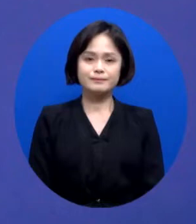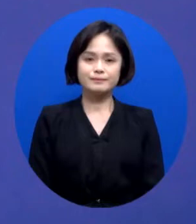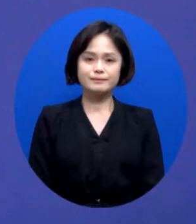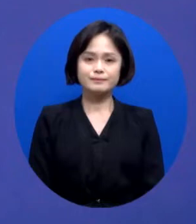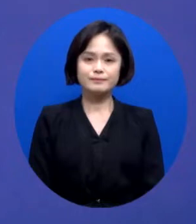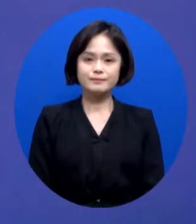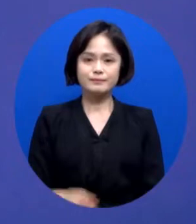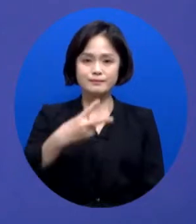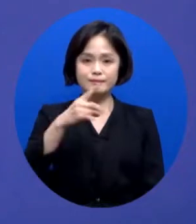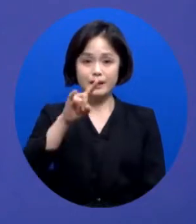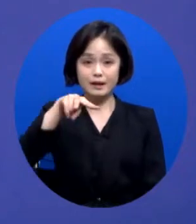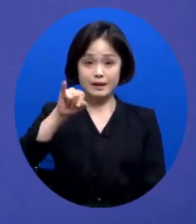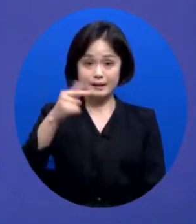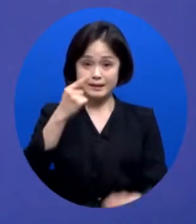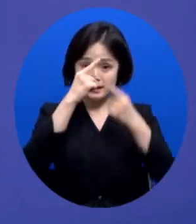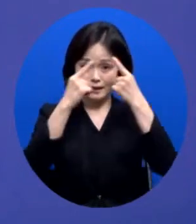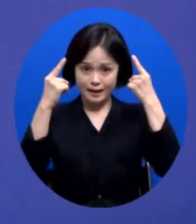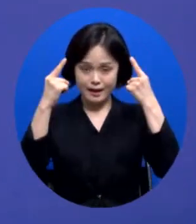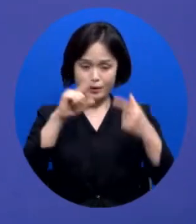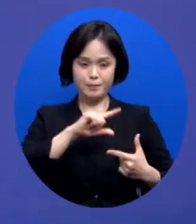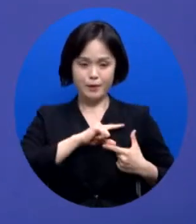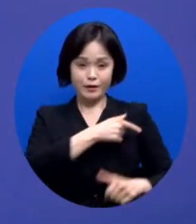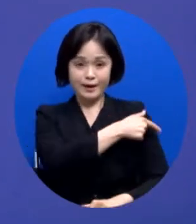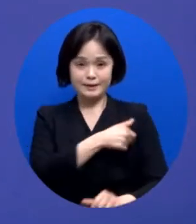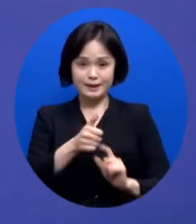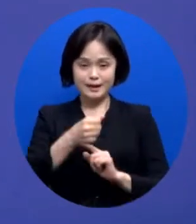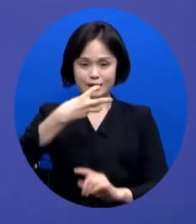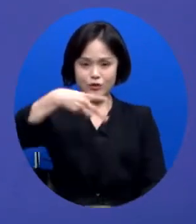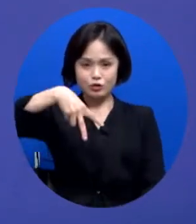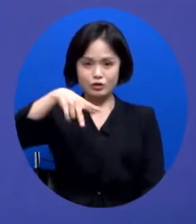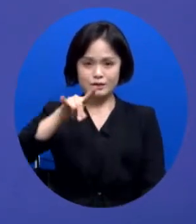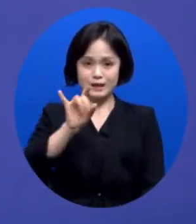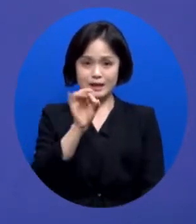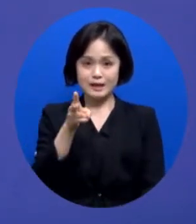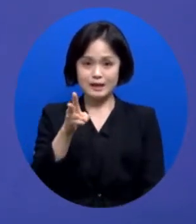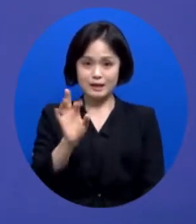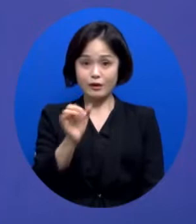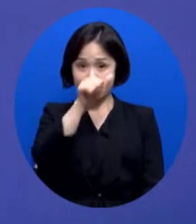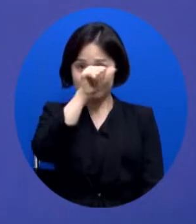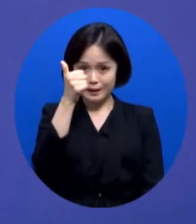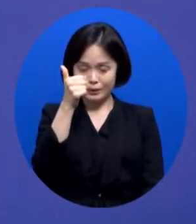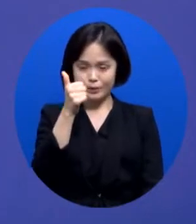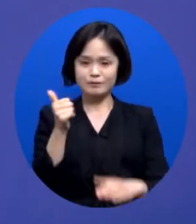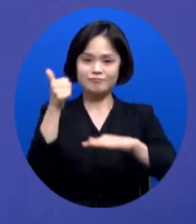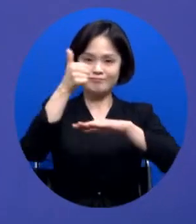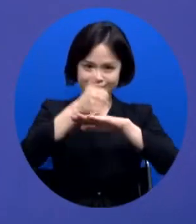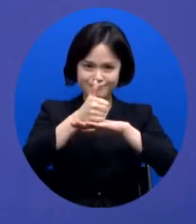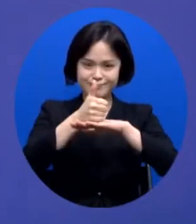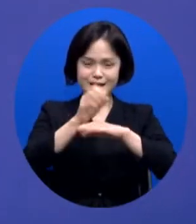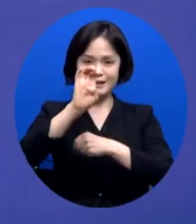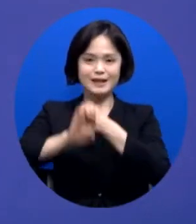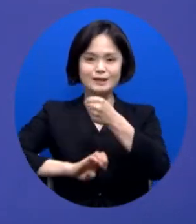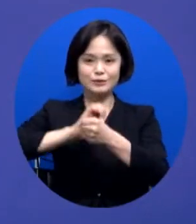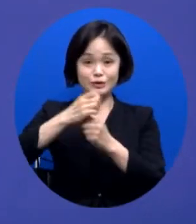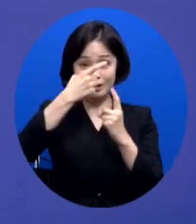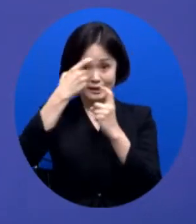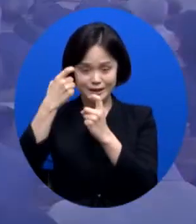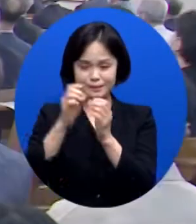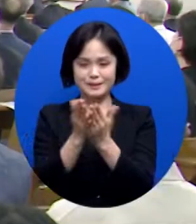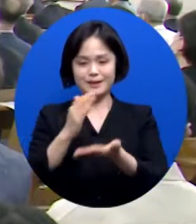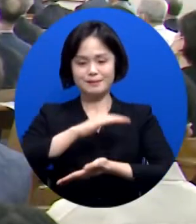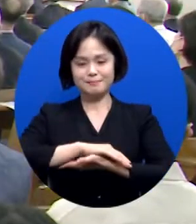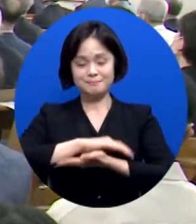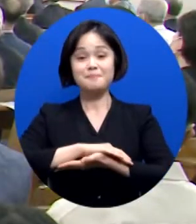대신대학교 명에 2살 유제 양 장로가 장로장립 40주년 회고록을 출판하고 감사예배를 드렸습니다